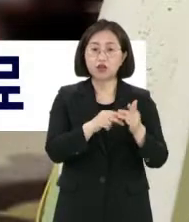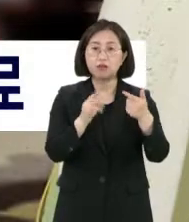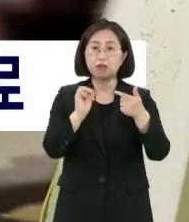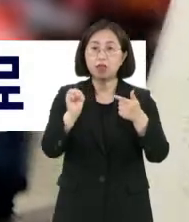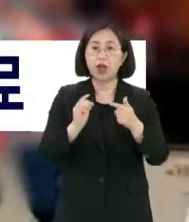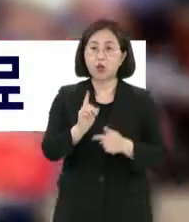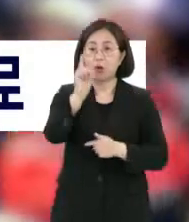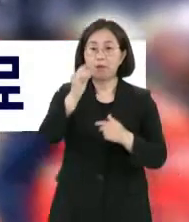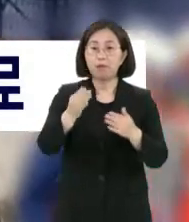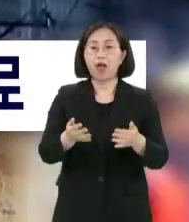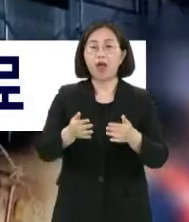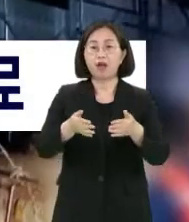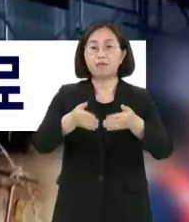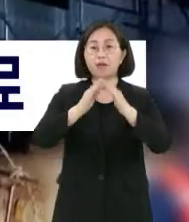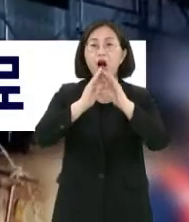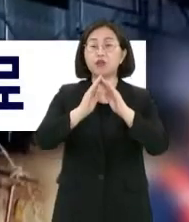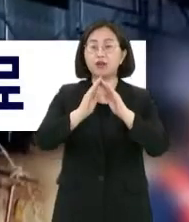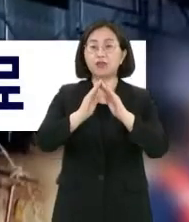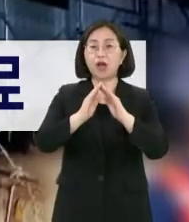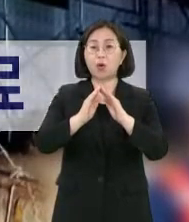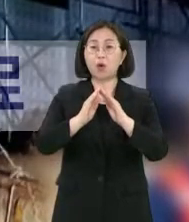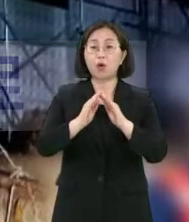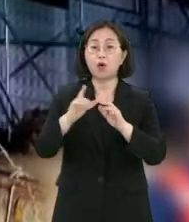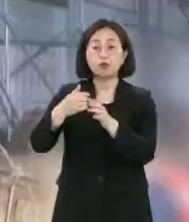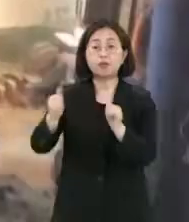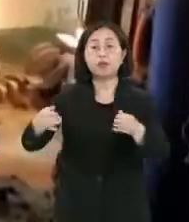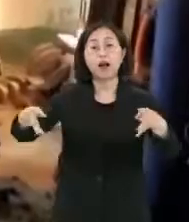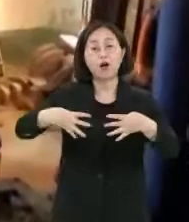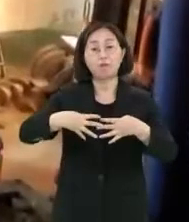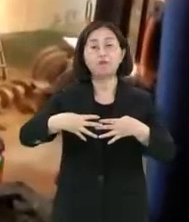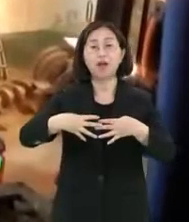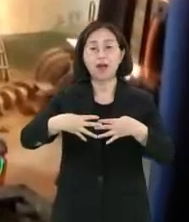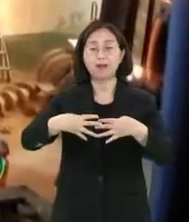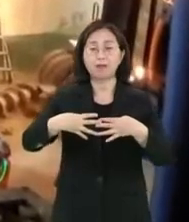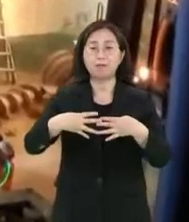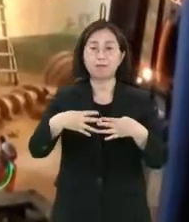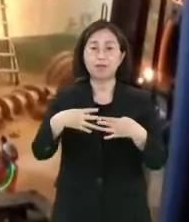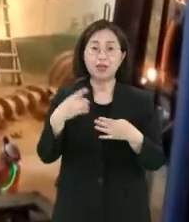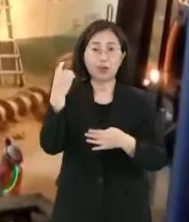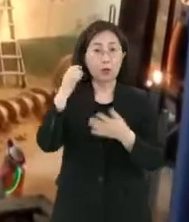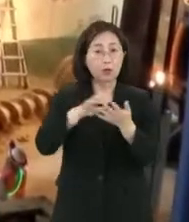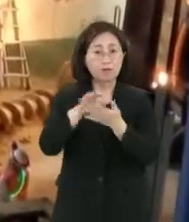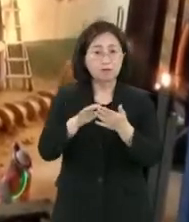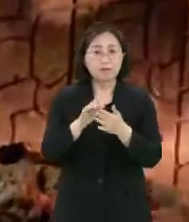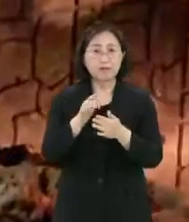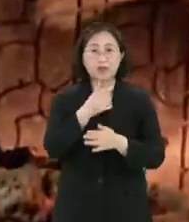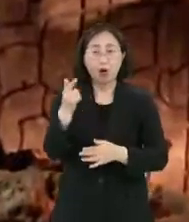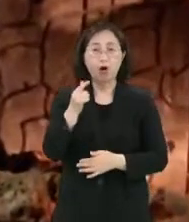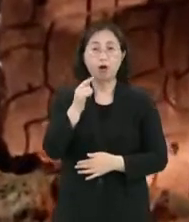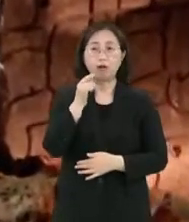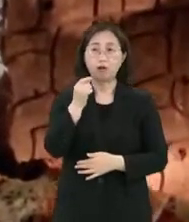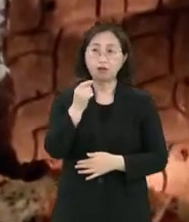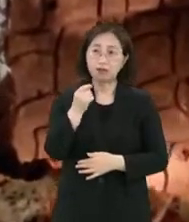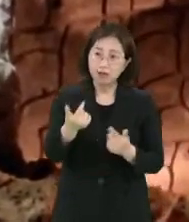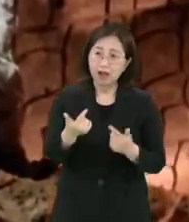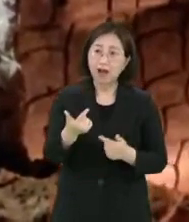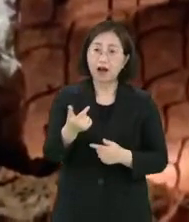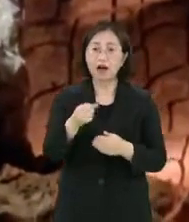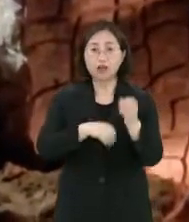임시 방음판을 추가로 설치하는 한편 주민들과 협의해 주기적으로 소음을 측정하겠다고 알려왔습니다.